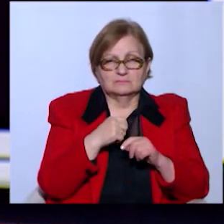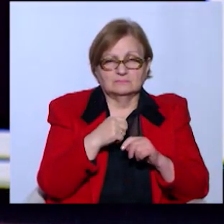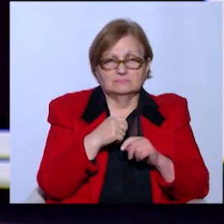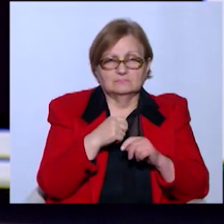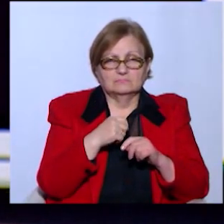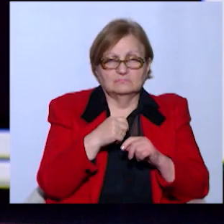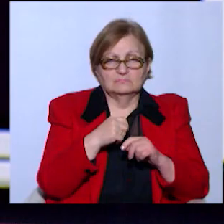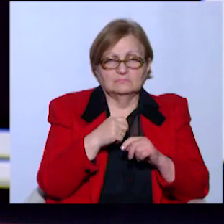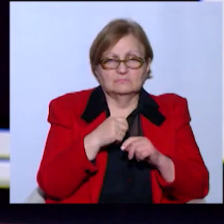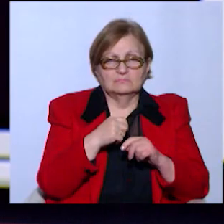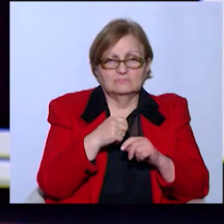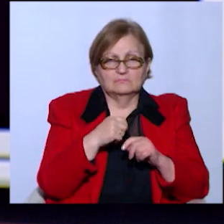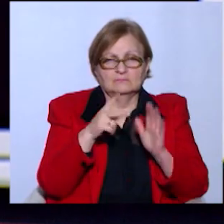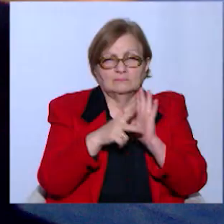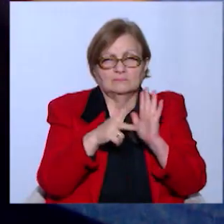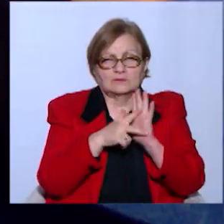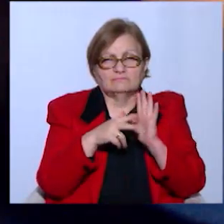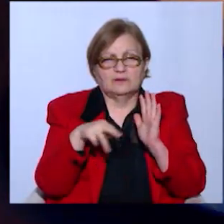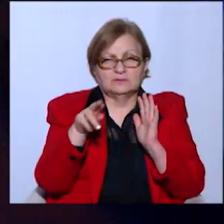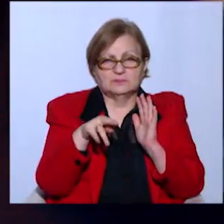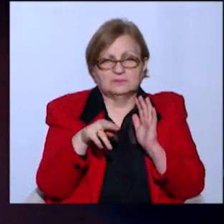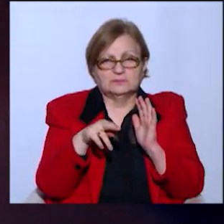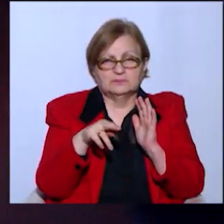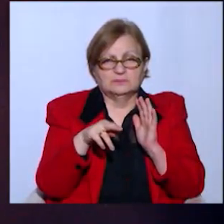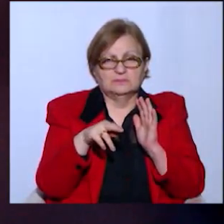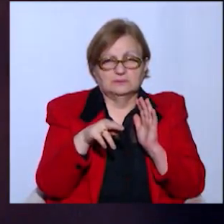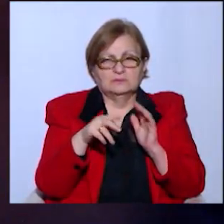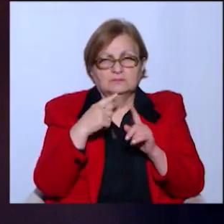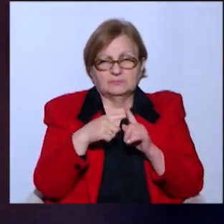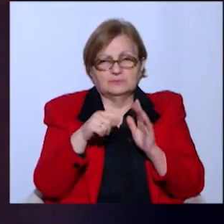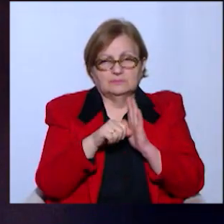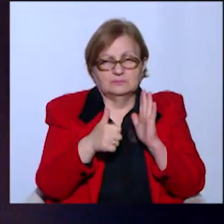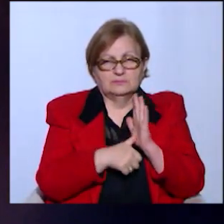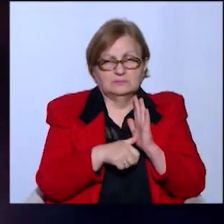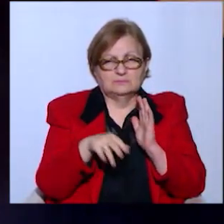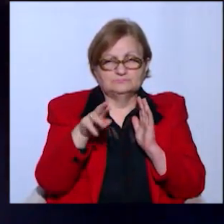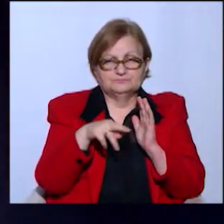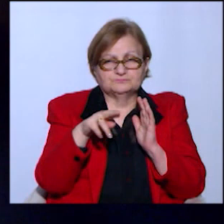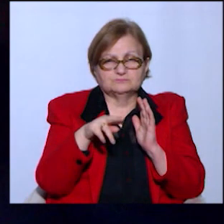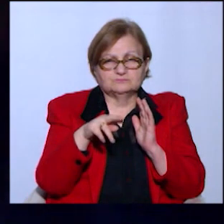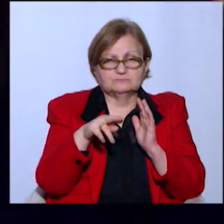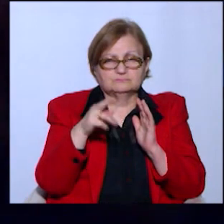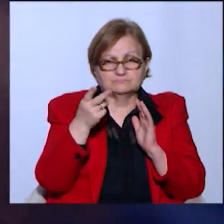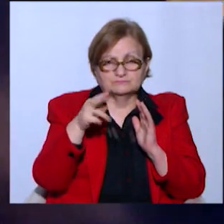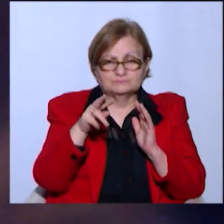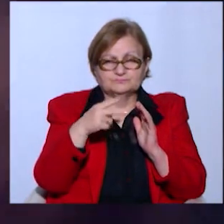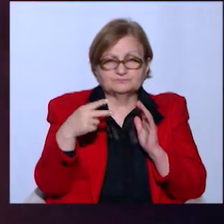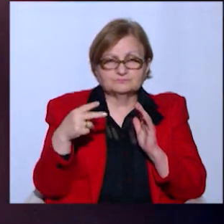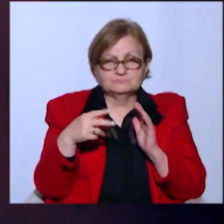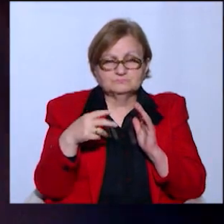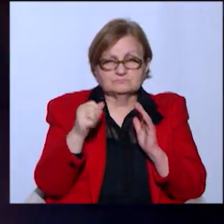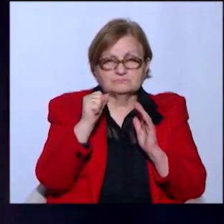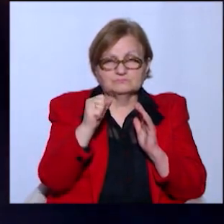პლუს 8ad პლუს 16d კვადრატი უდრის